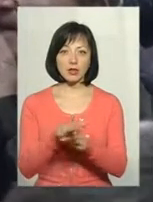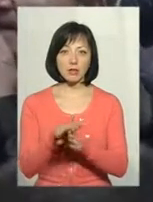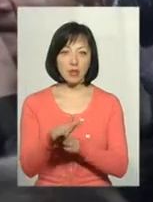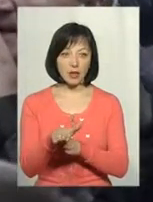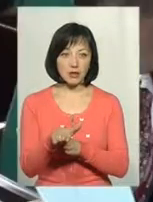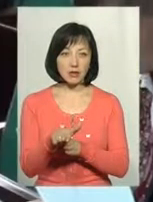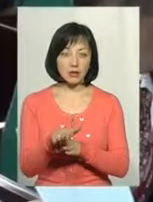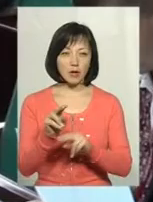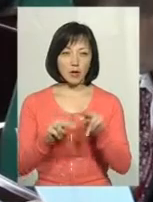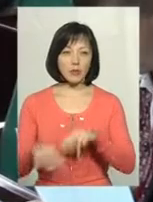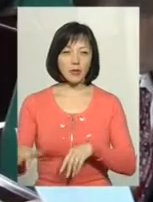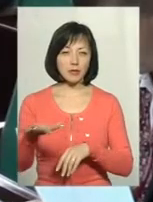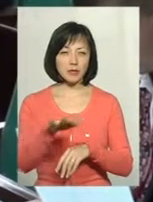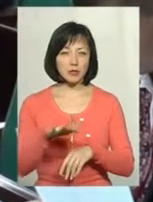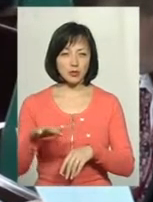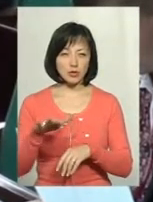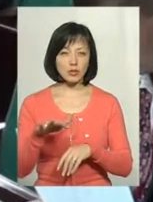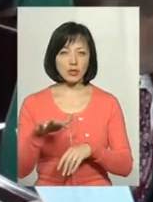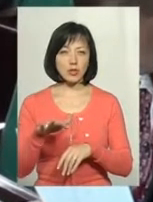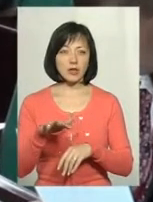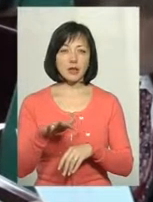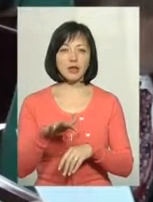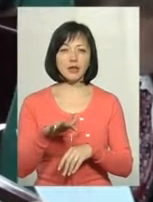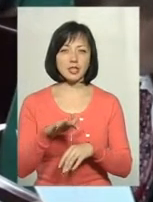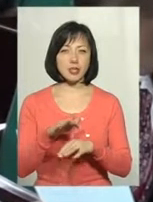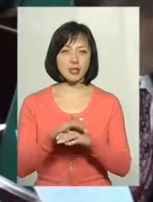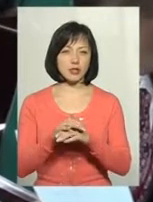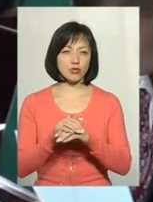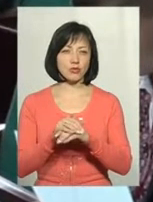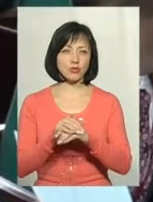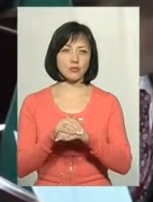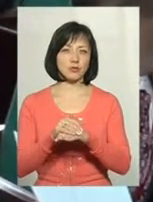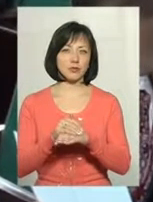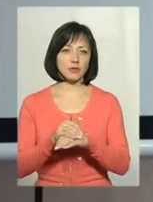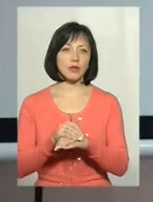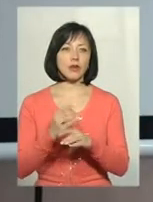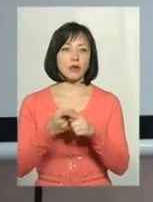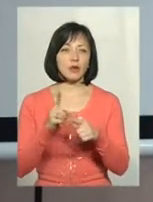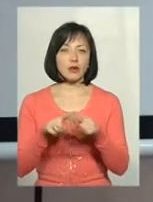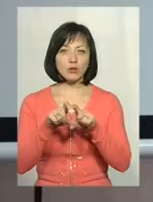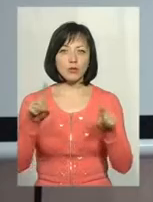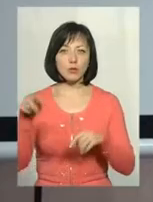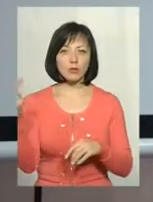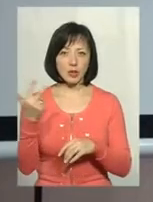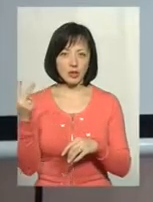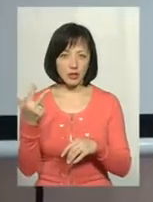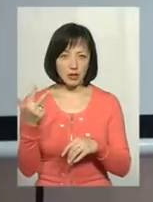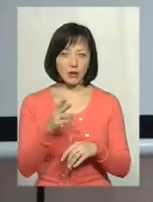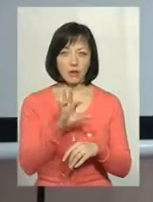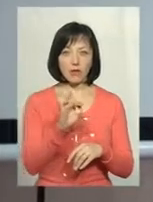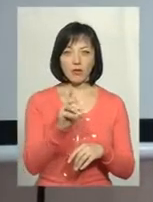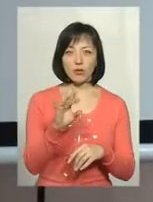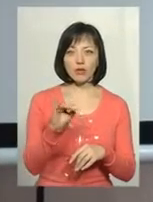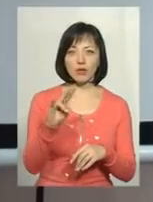ремонтів приміщень. Йдеться про заміну віконних та дверних блоків. Донеєвецької загальноосвітньої школи номер 3, Мушкотинецької